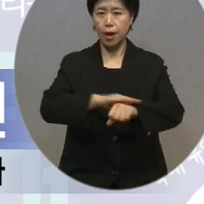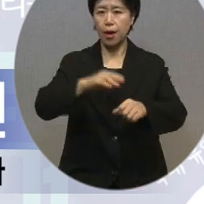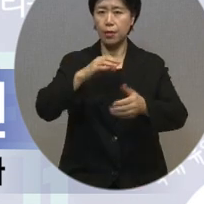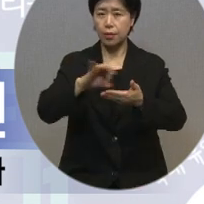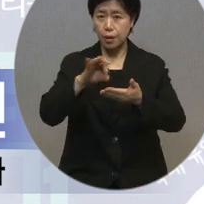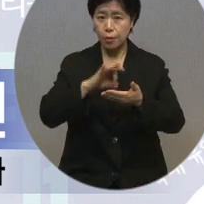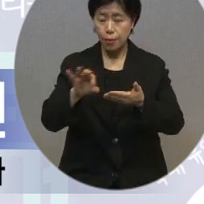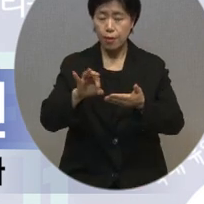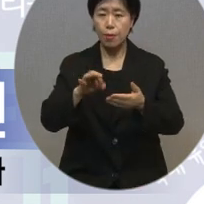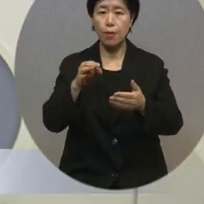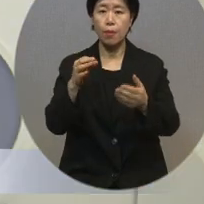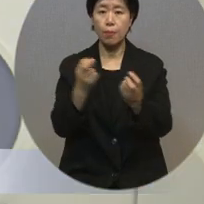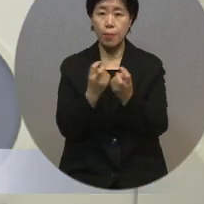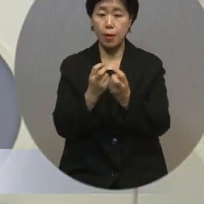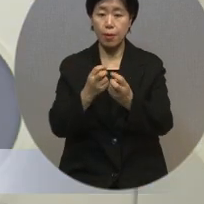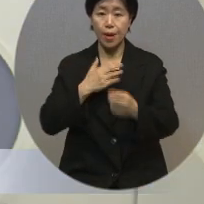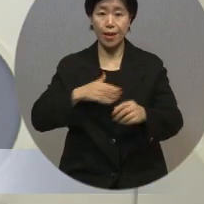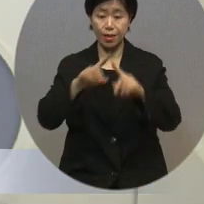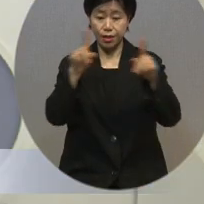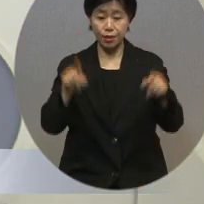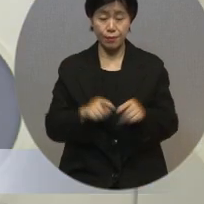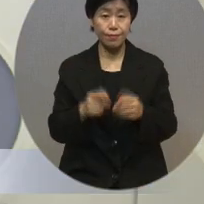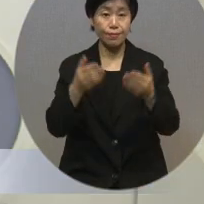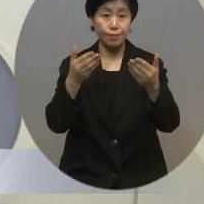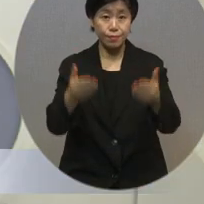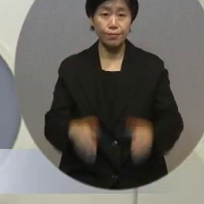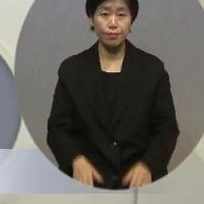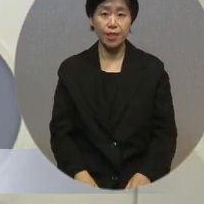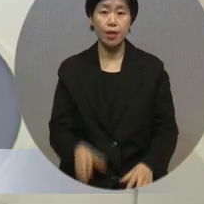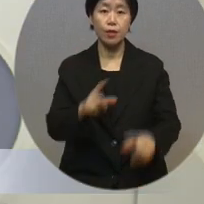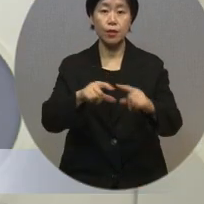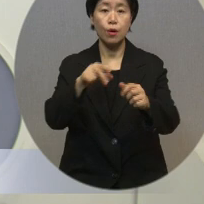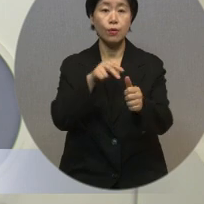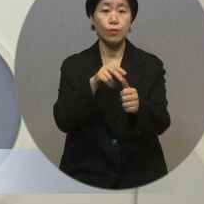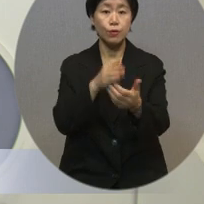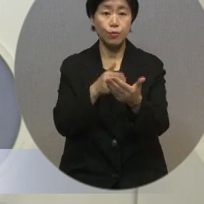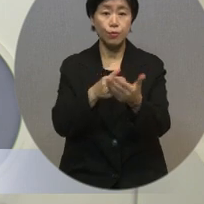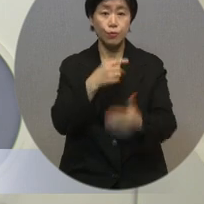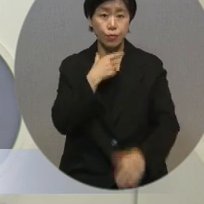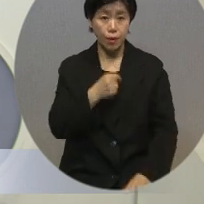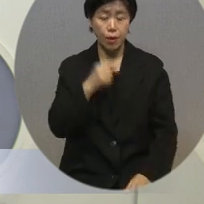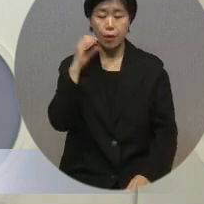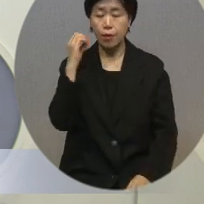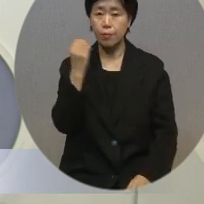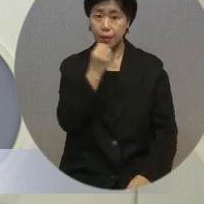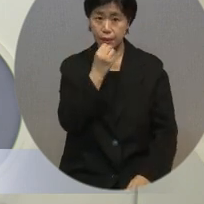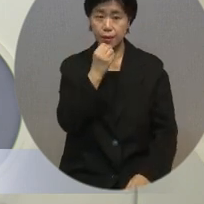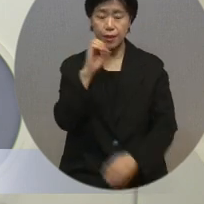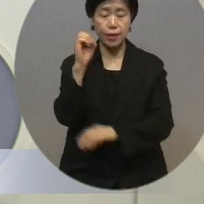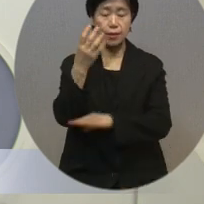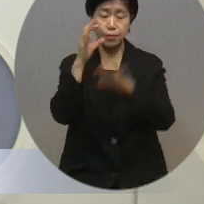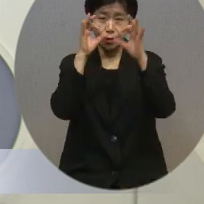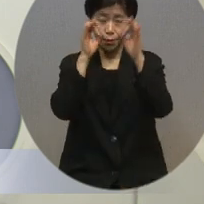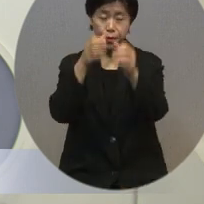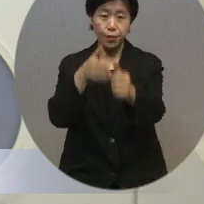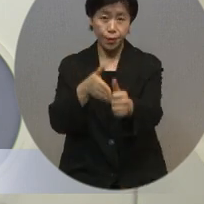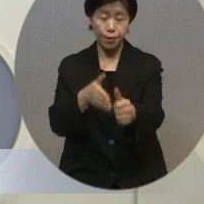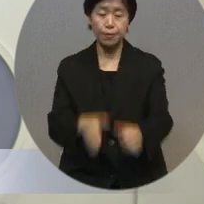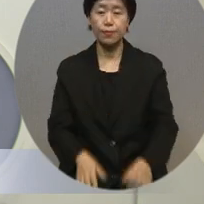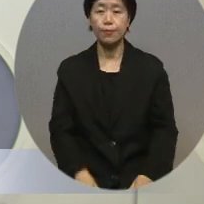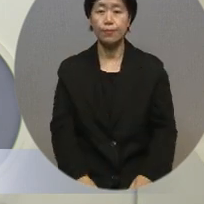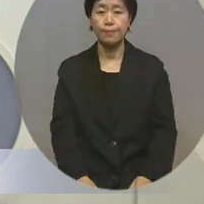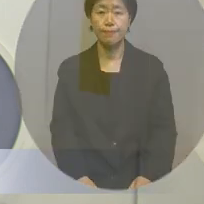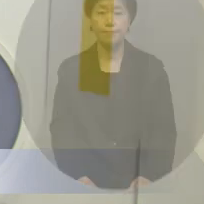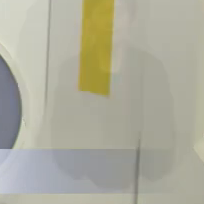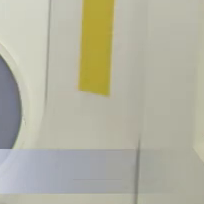진행할 예정입니다 더 자세한 뉴스는 장애인 신문과 웰페어 뉴스 홈페이지를 통해 확인할 수